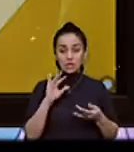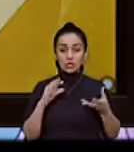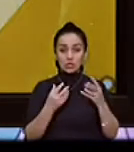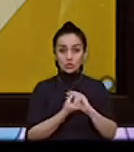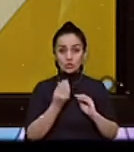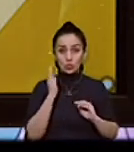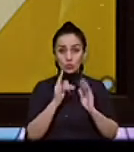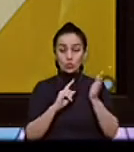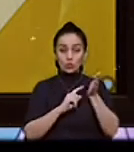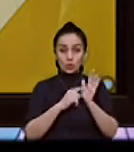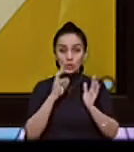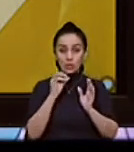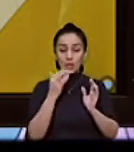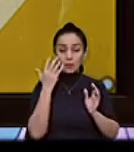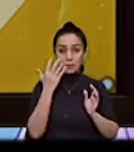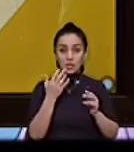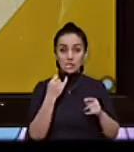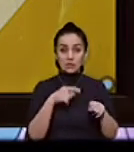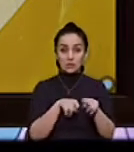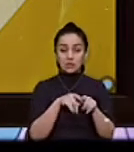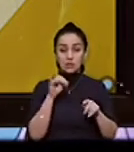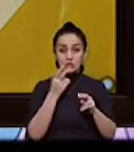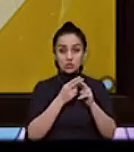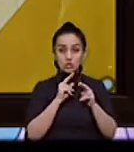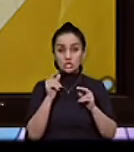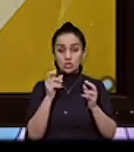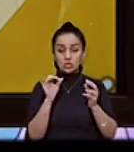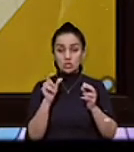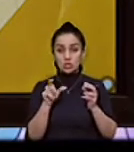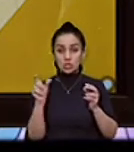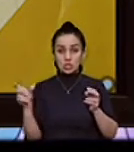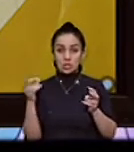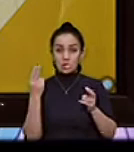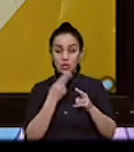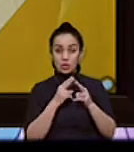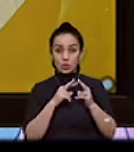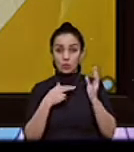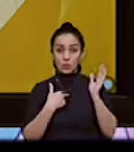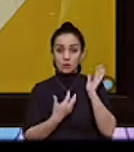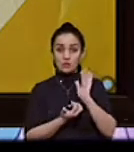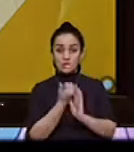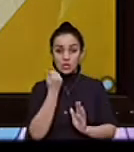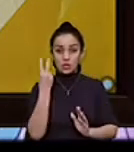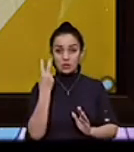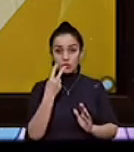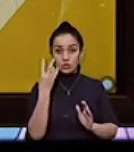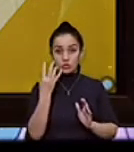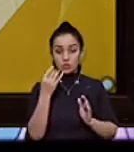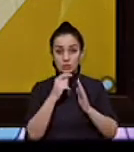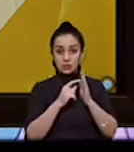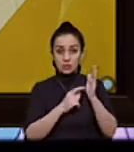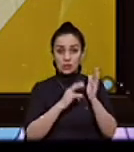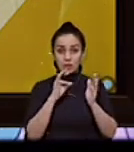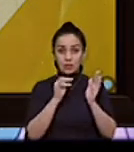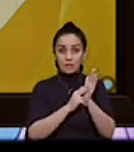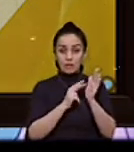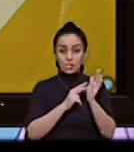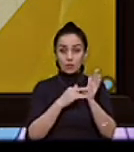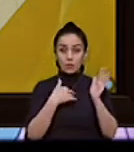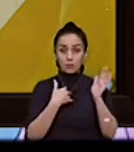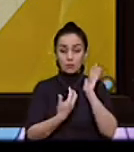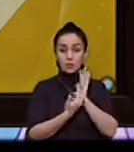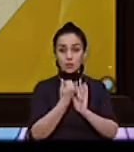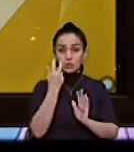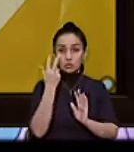и результат умножим на 5, то есть на те части, которые мы взяли. 24 разделили на